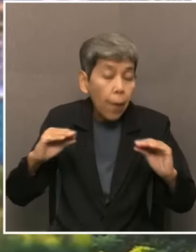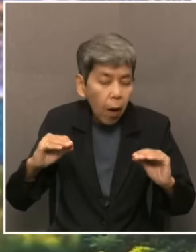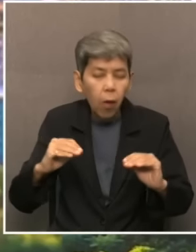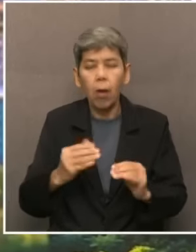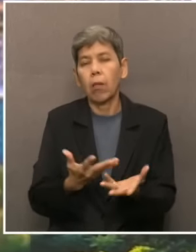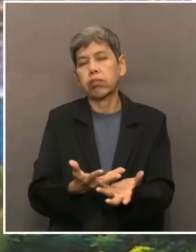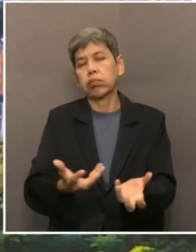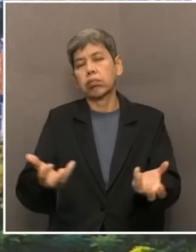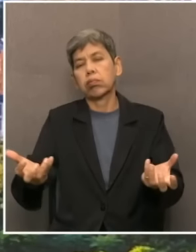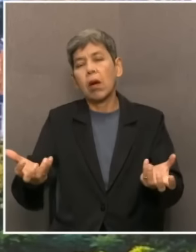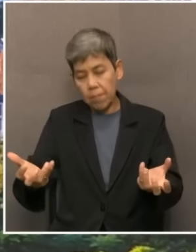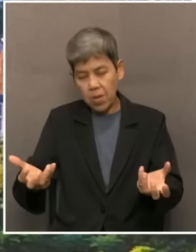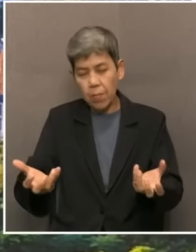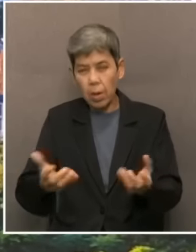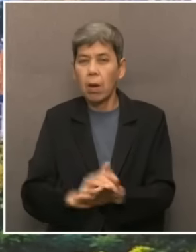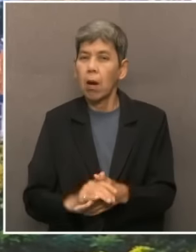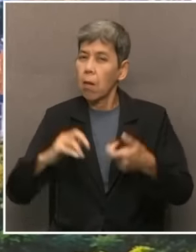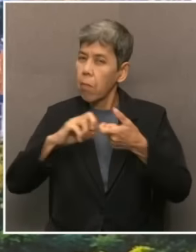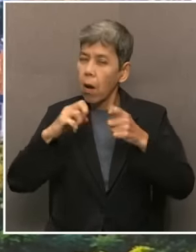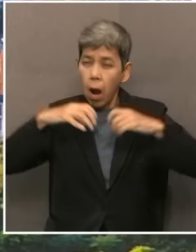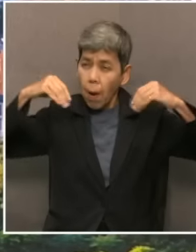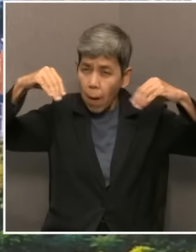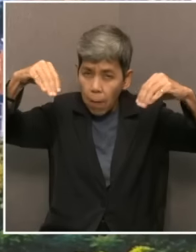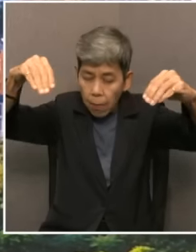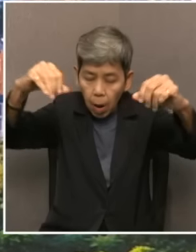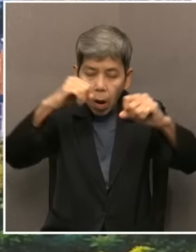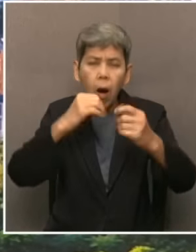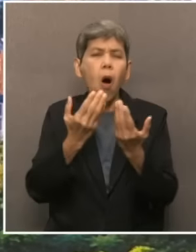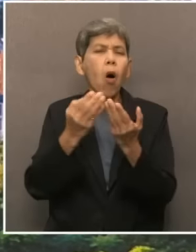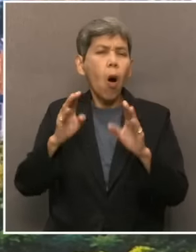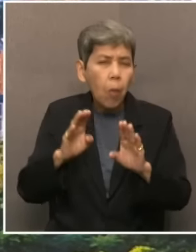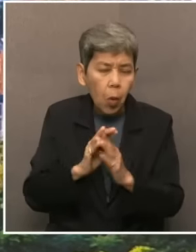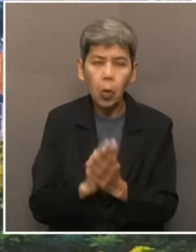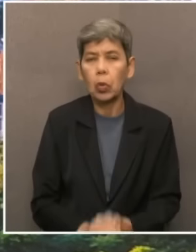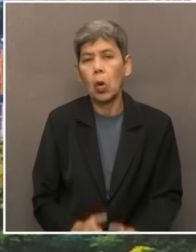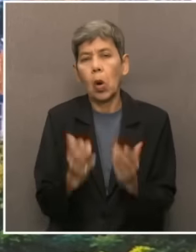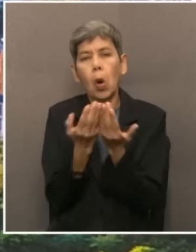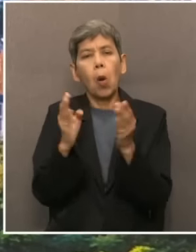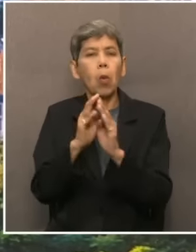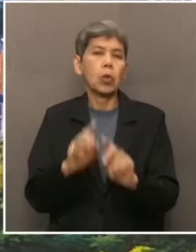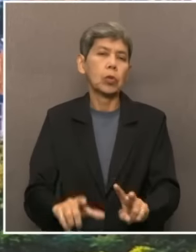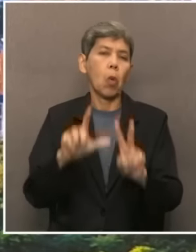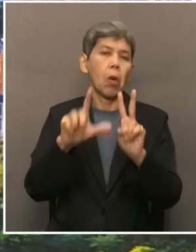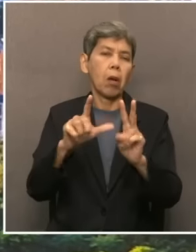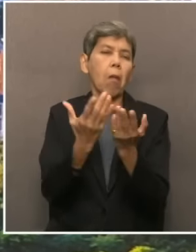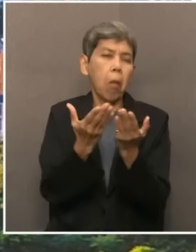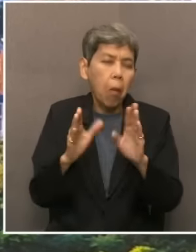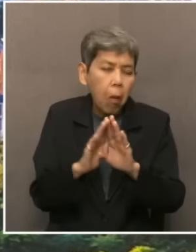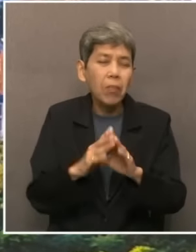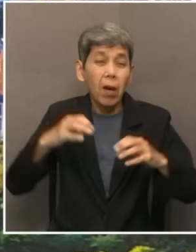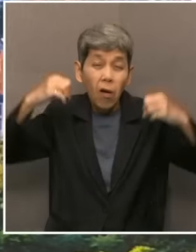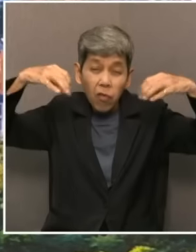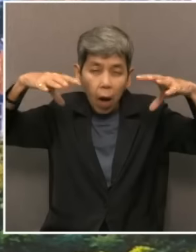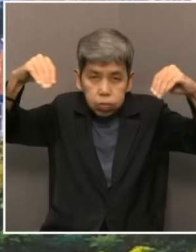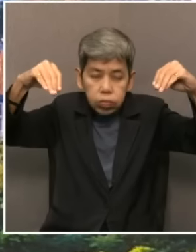ซึคามเสียหายแล้วกเกิดไฟฟ้าดับเป็วงกว้างระทบกับครอบครัวมากกวา 2 ลานครวเหลือนด้วยกันขนดเดวกันตอนี้ไมมไฟฟาใช